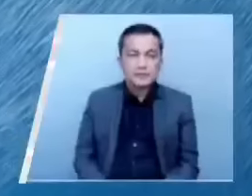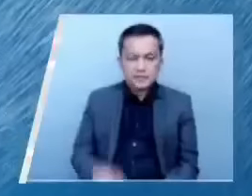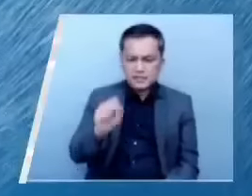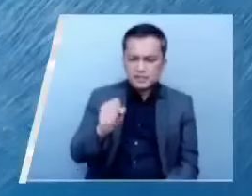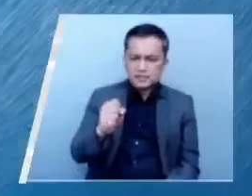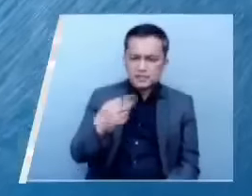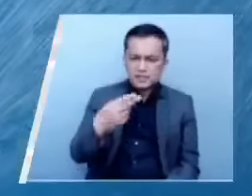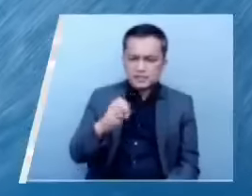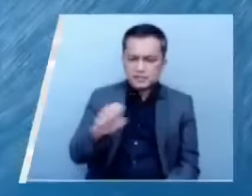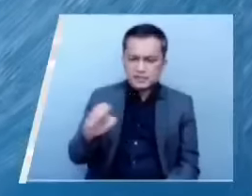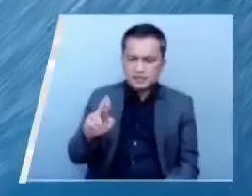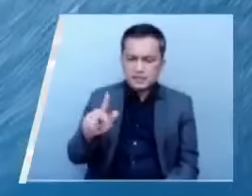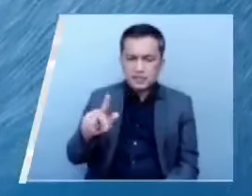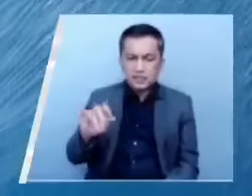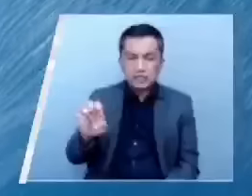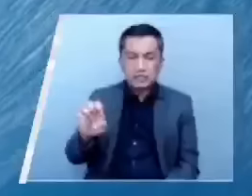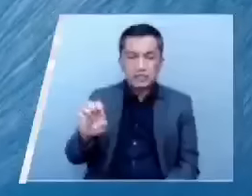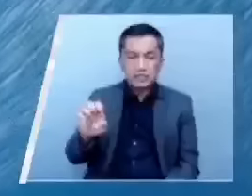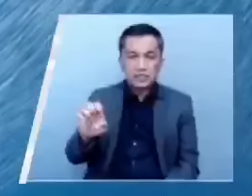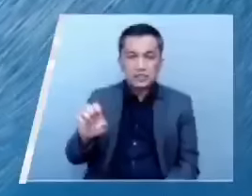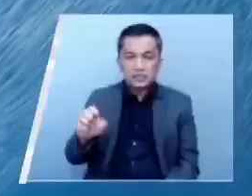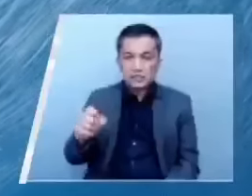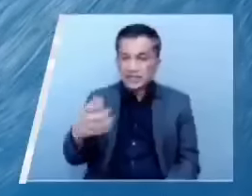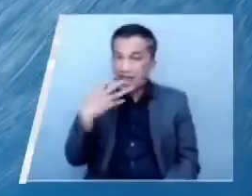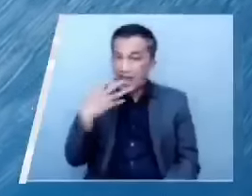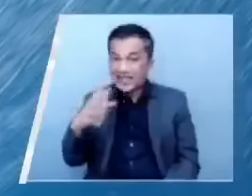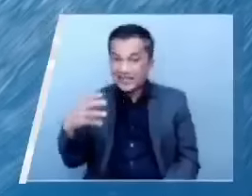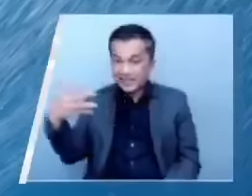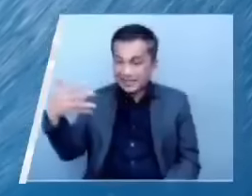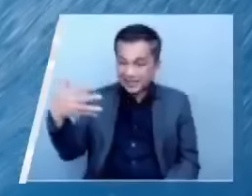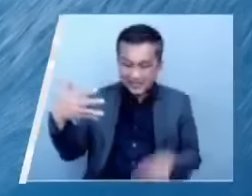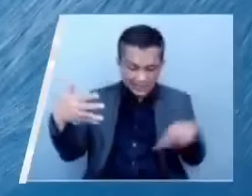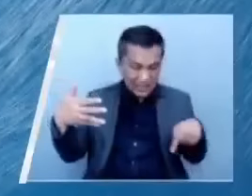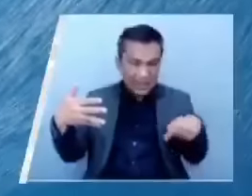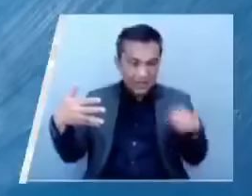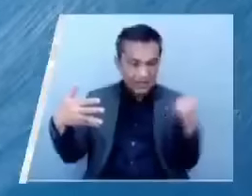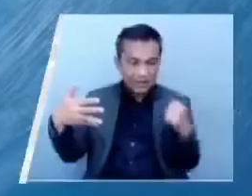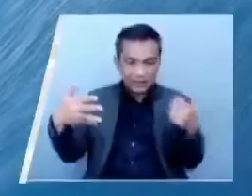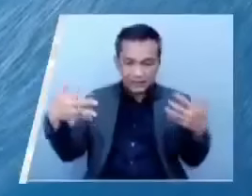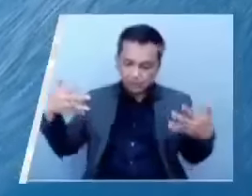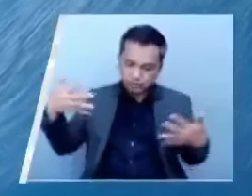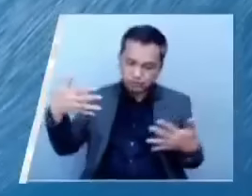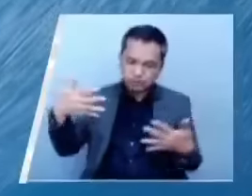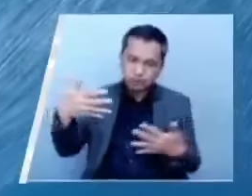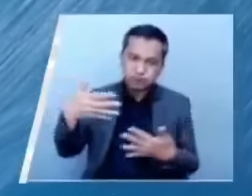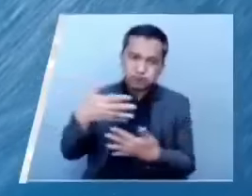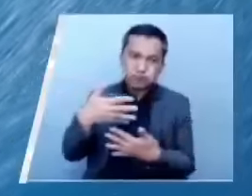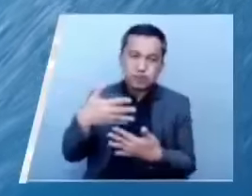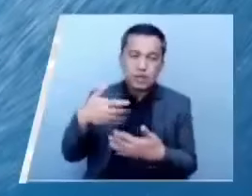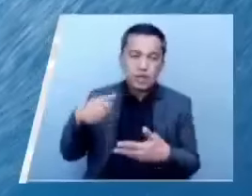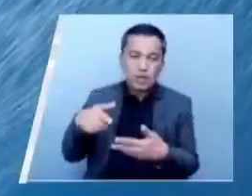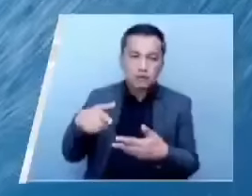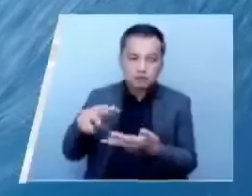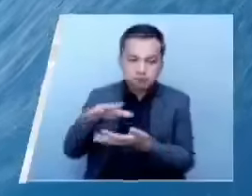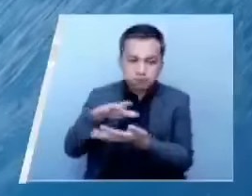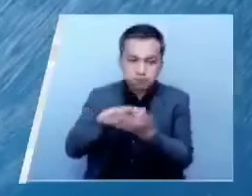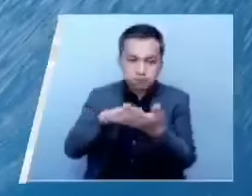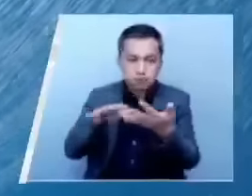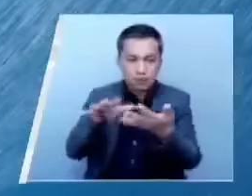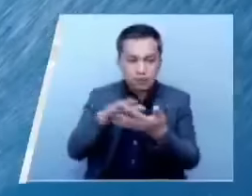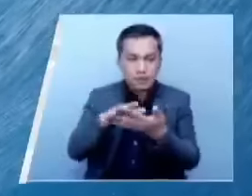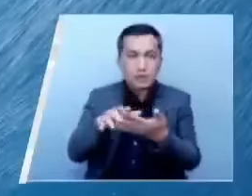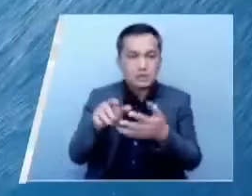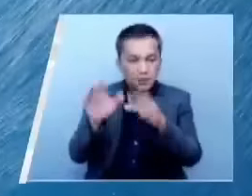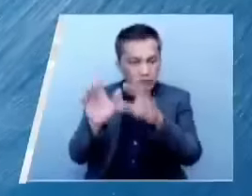saan nagsasalubong ang mainit at malamig na hangin. Nabubuo rito ang makakapal na ulap kaya maulang panahon